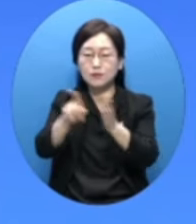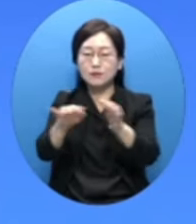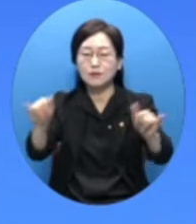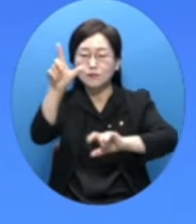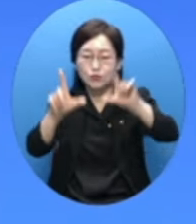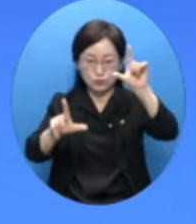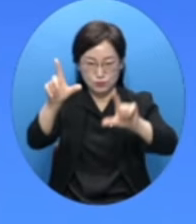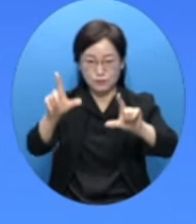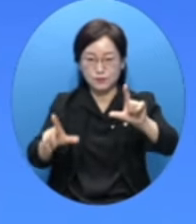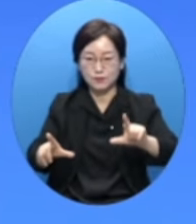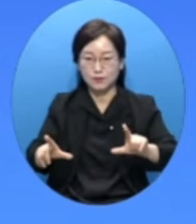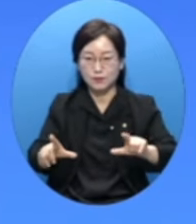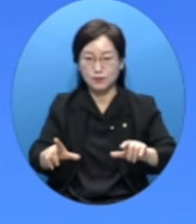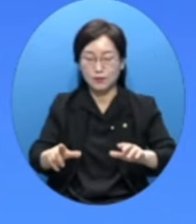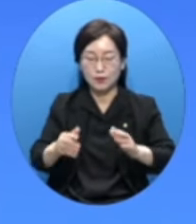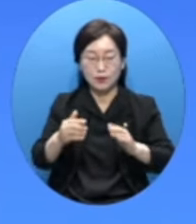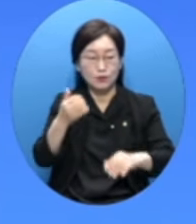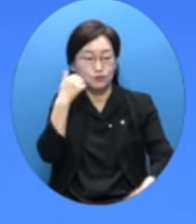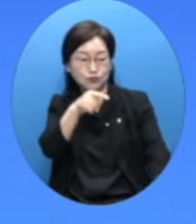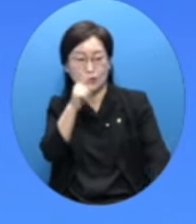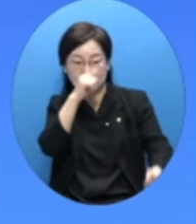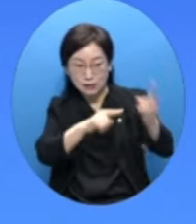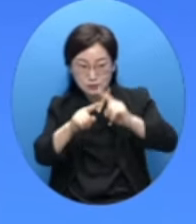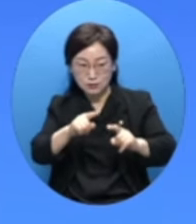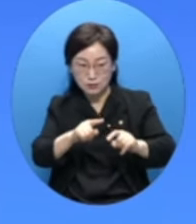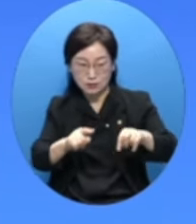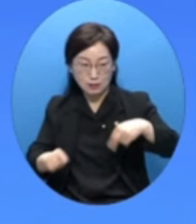것입니다. 옆에 누가 상처 입고 쓰러져